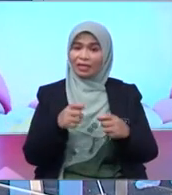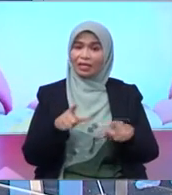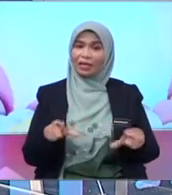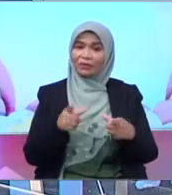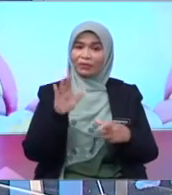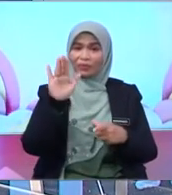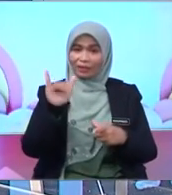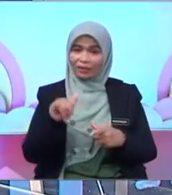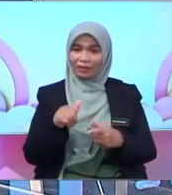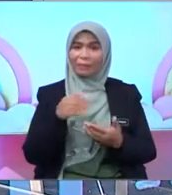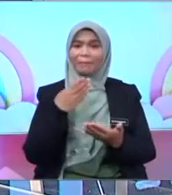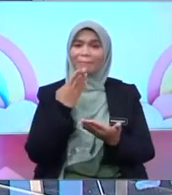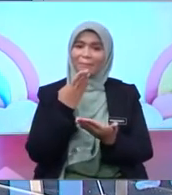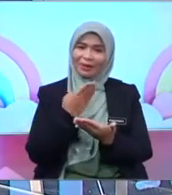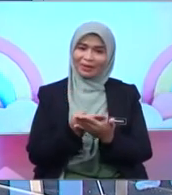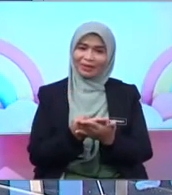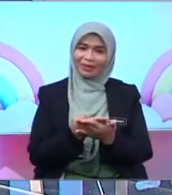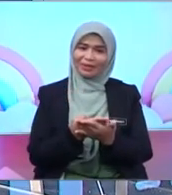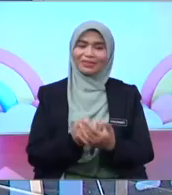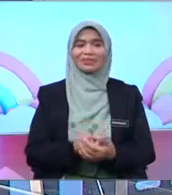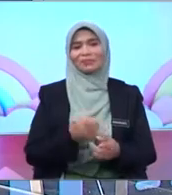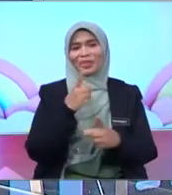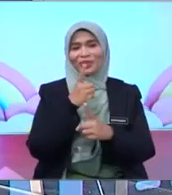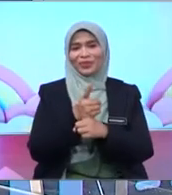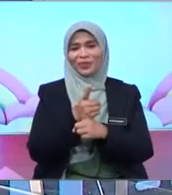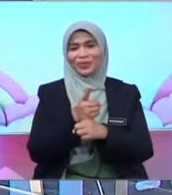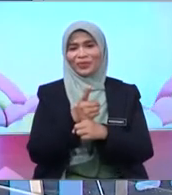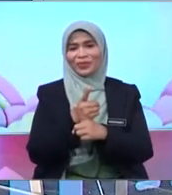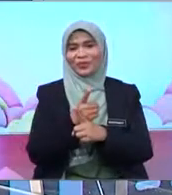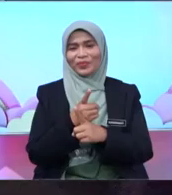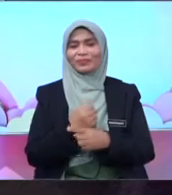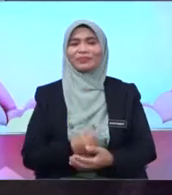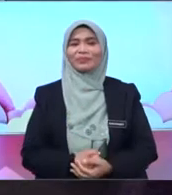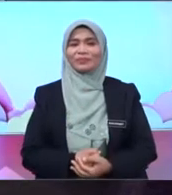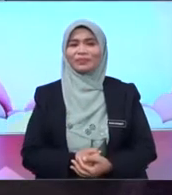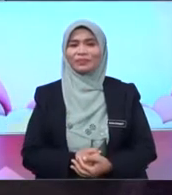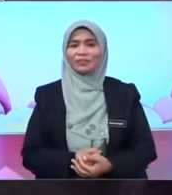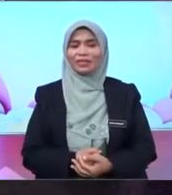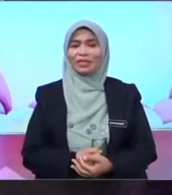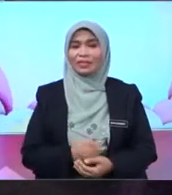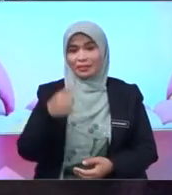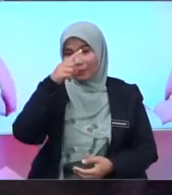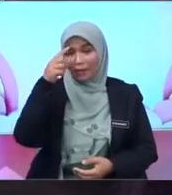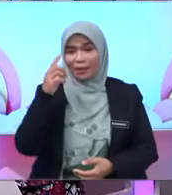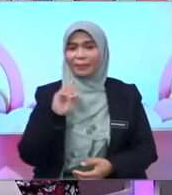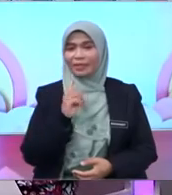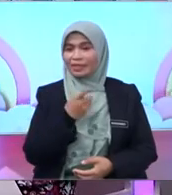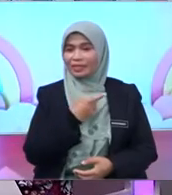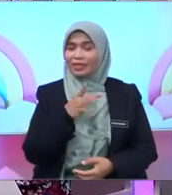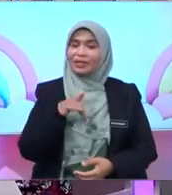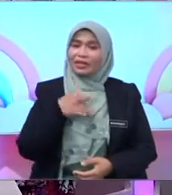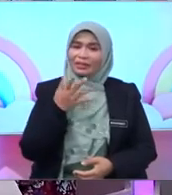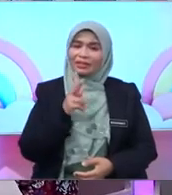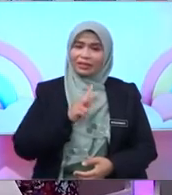laku yang baik betulan jika laku yang baik betul sebab itu rasa